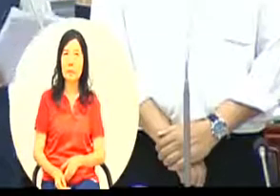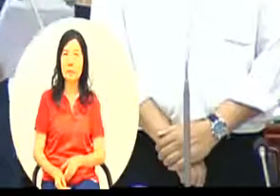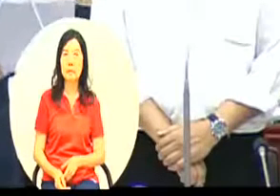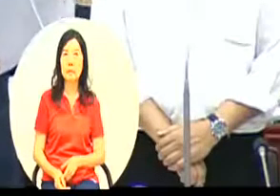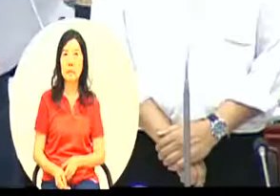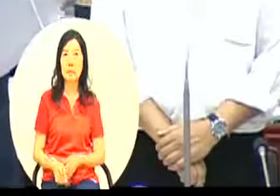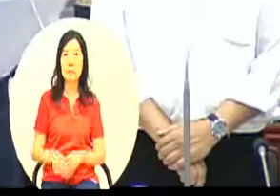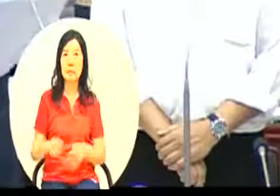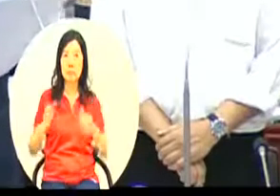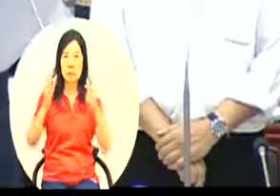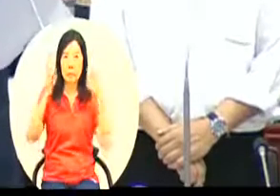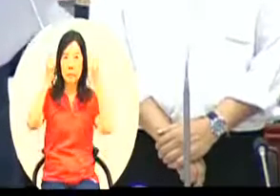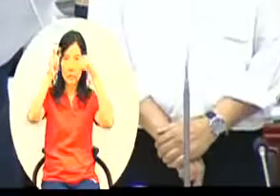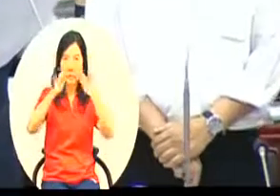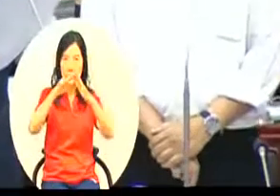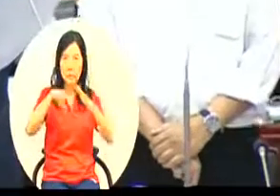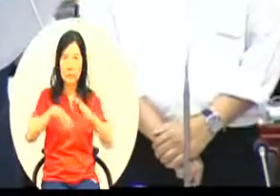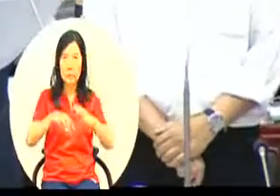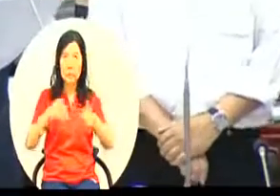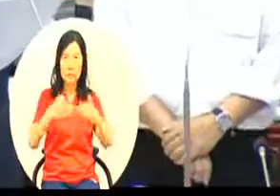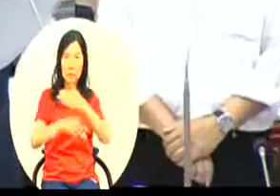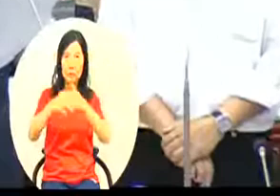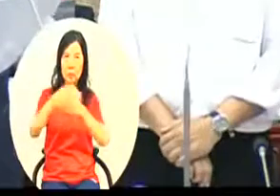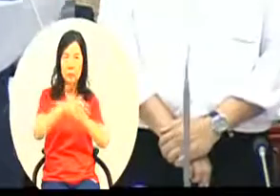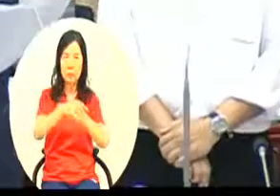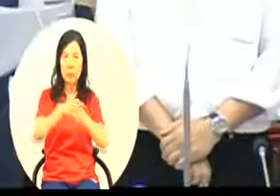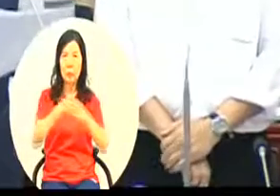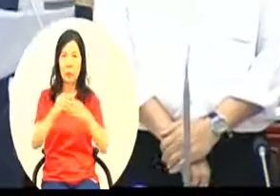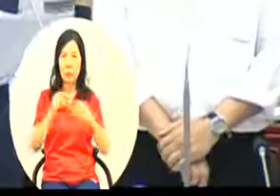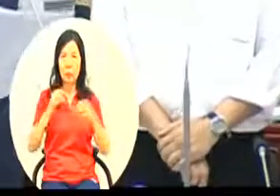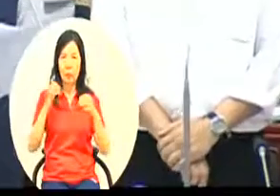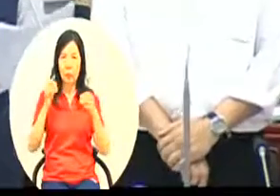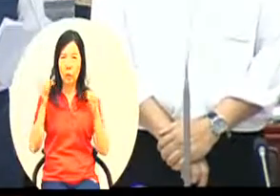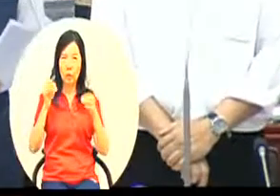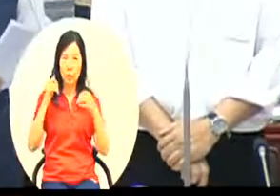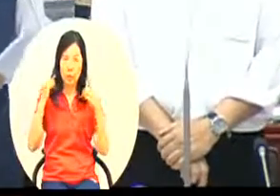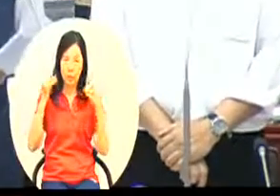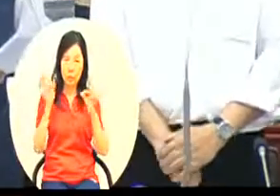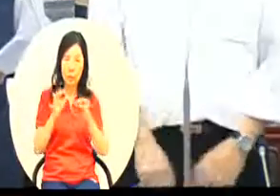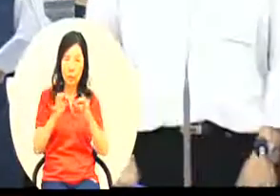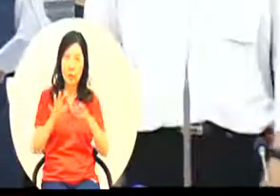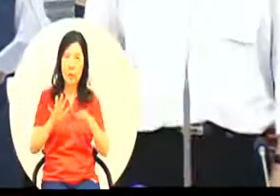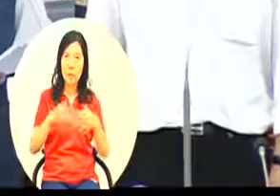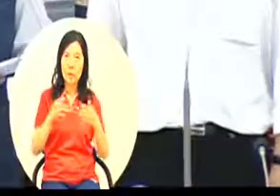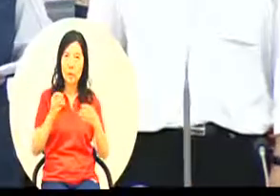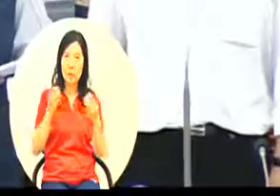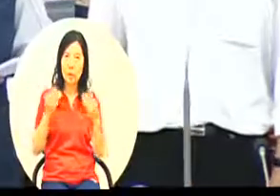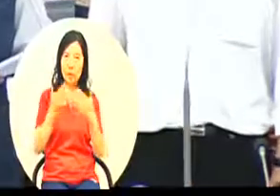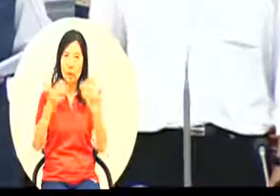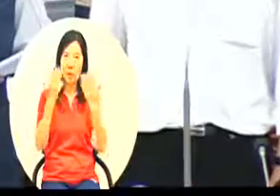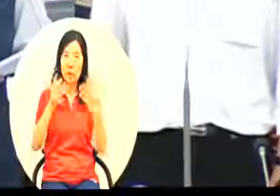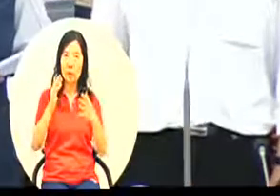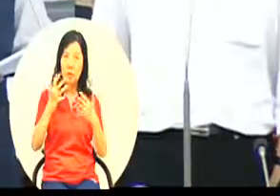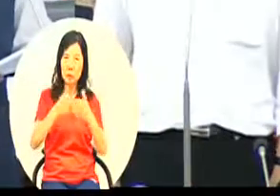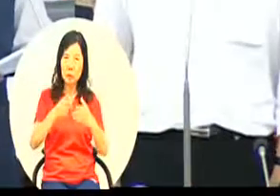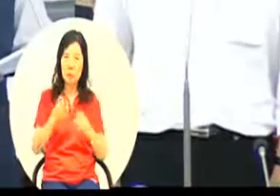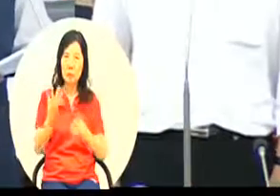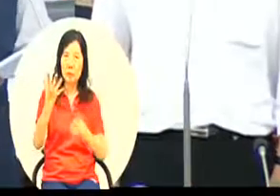尤其在市区里面，在交通量很大的时候，这个其实发生意外的机会其实很高了哈。那这部分局长有没